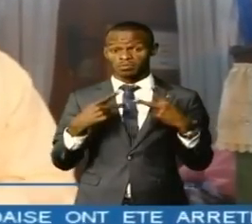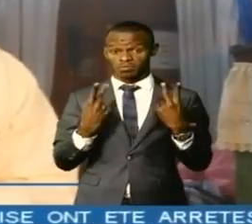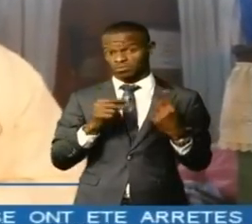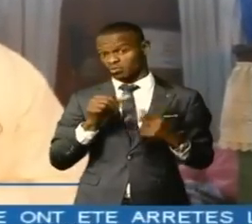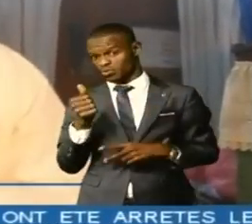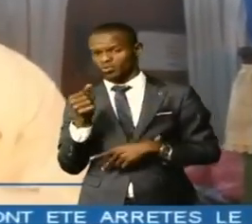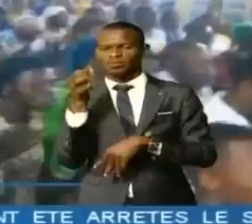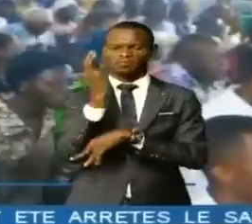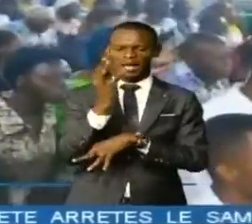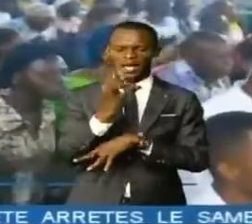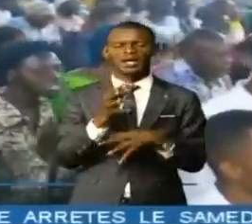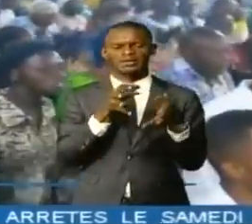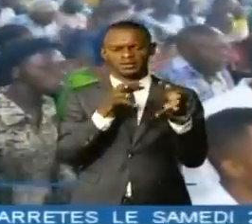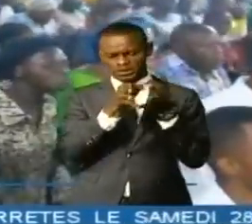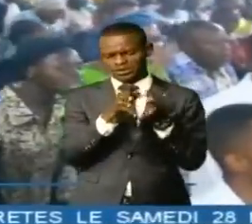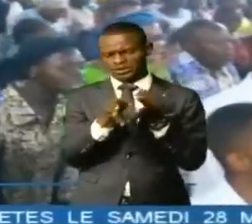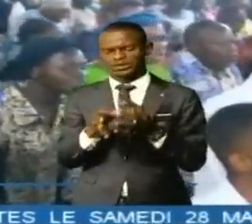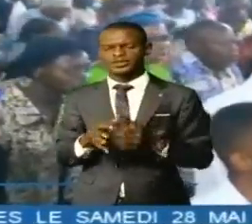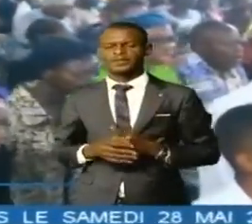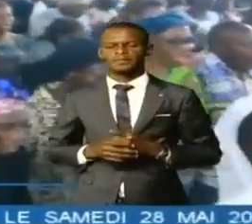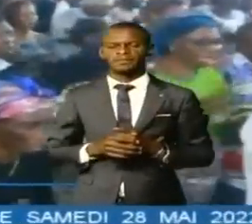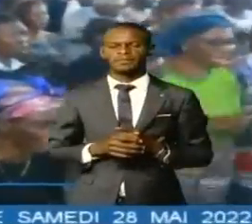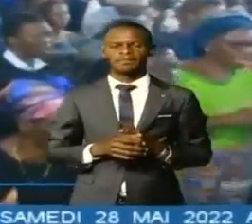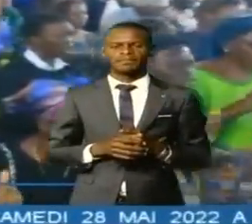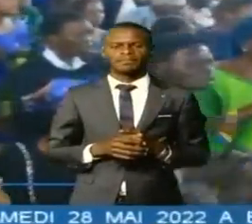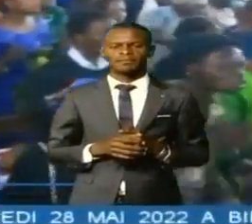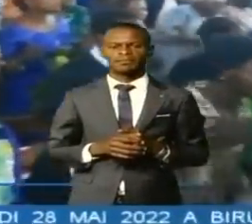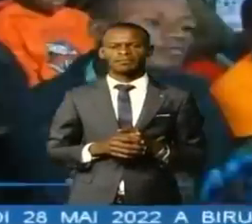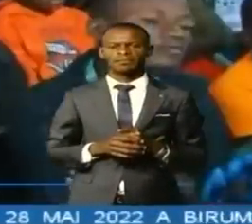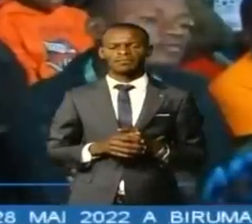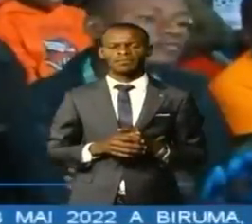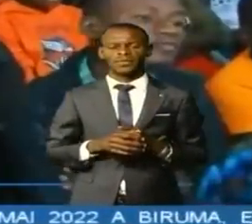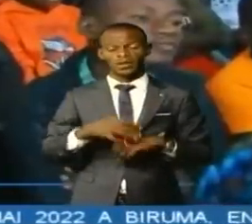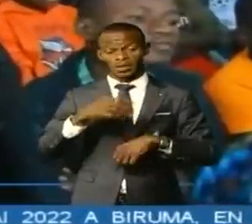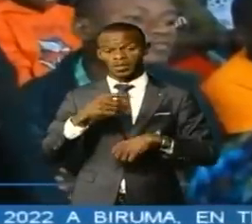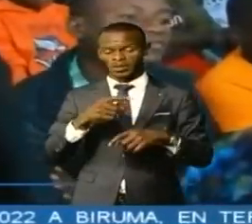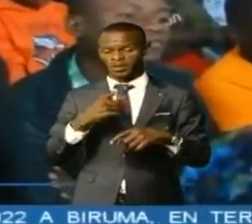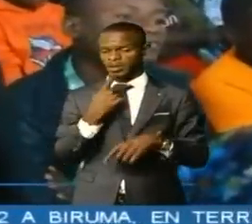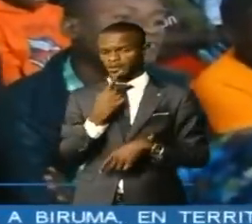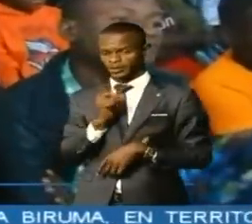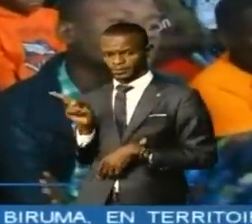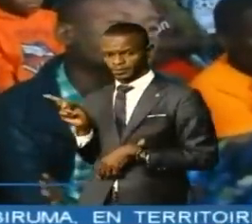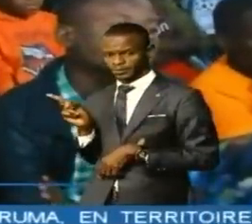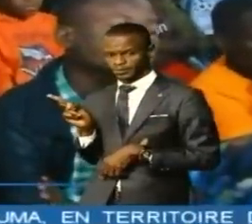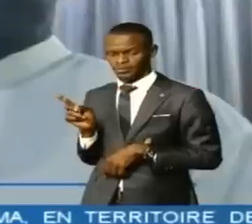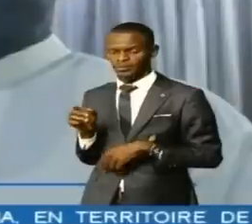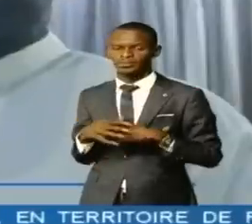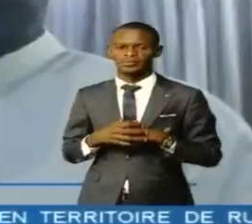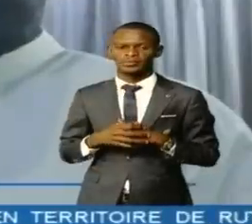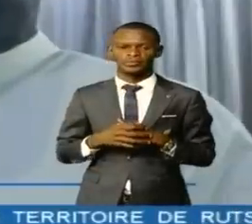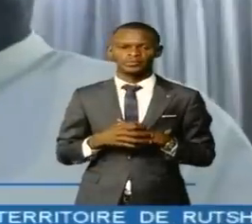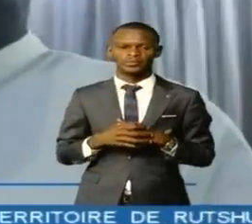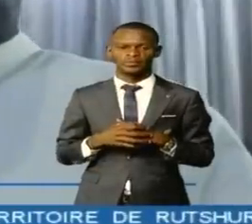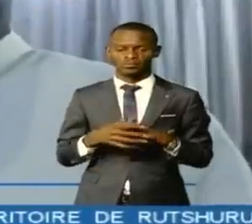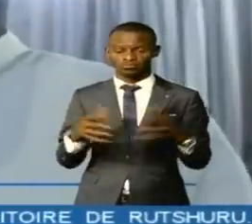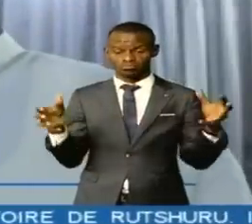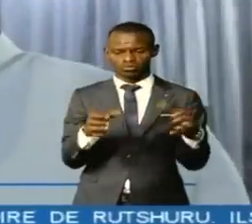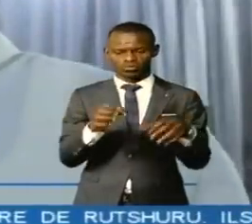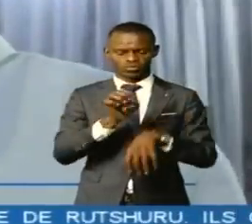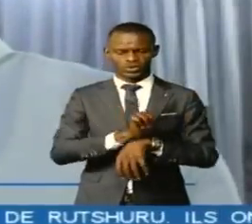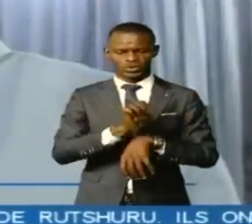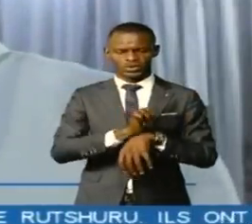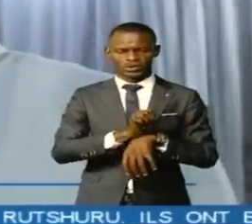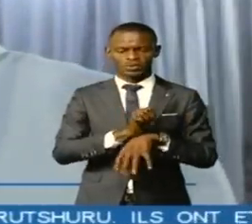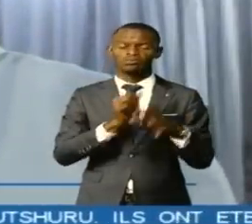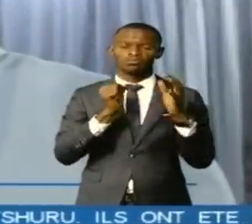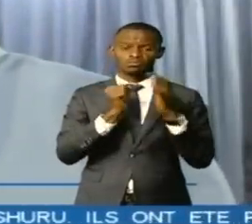paroisse Saint-Gabriel, dit doyenné Saint-Gabriel, explique. Nous avons confié cette neuvaine sous la